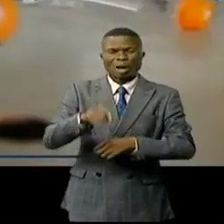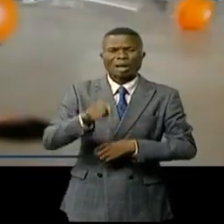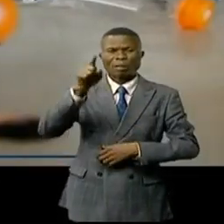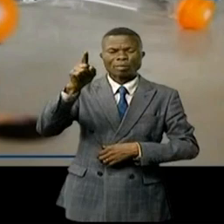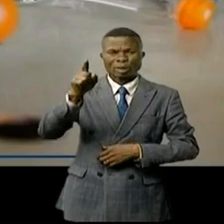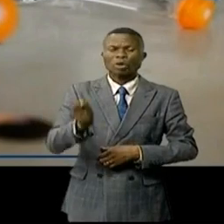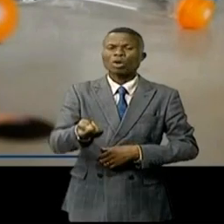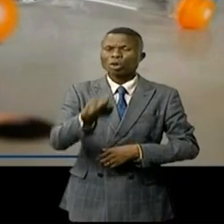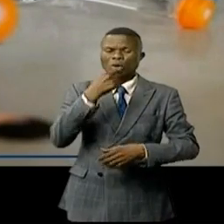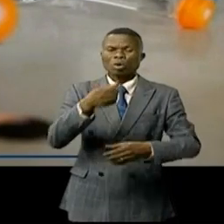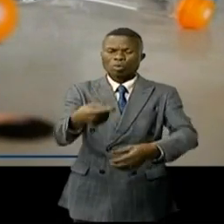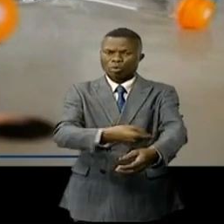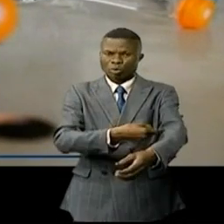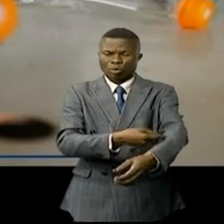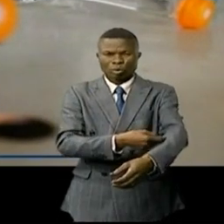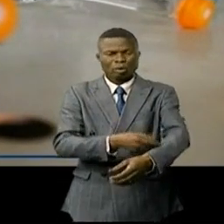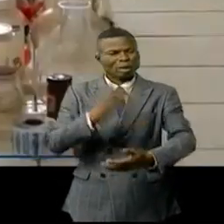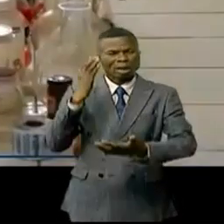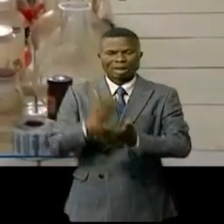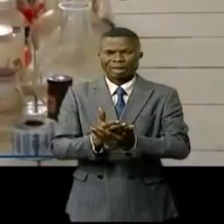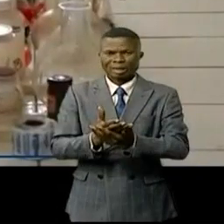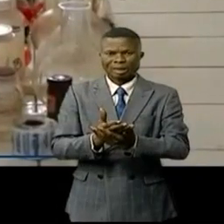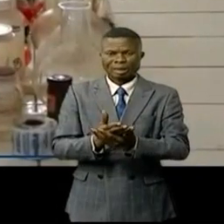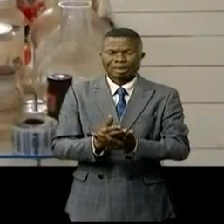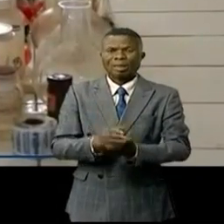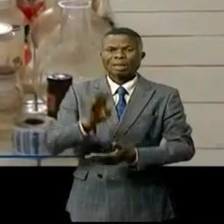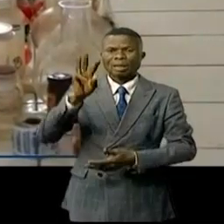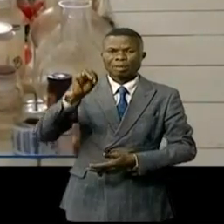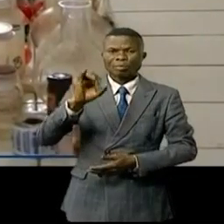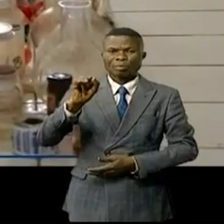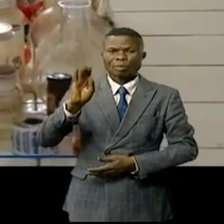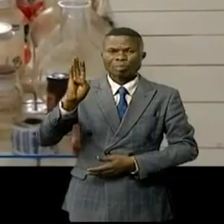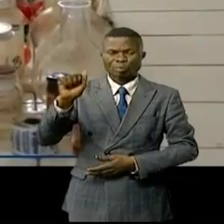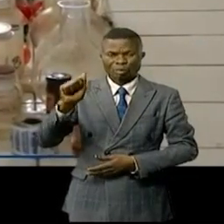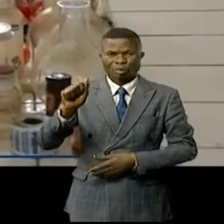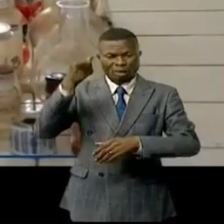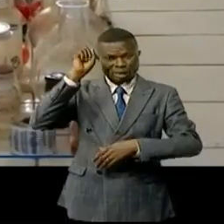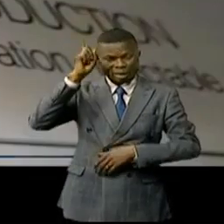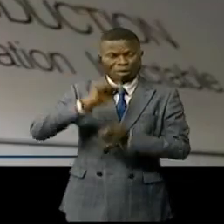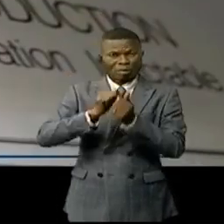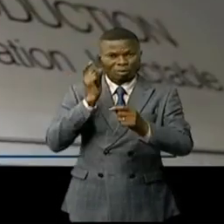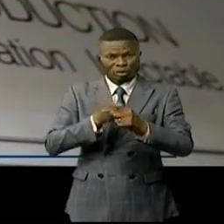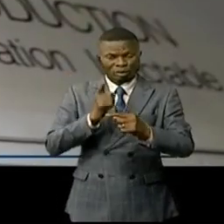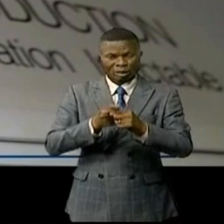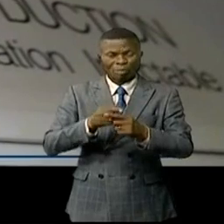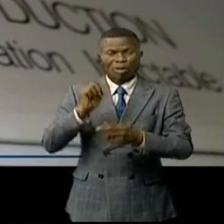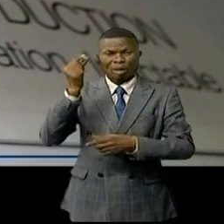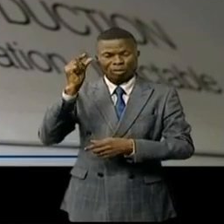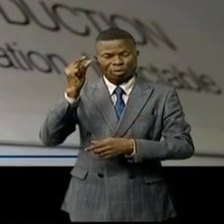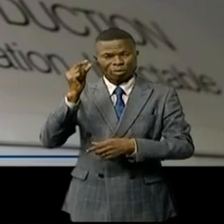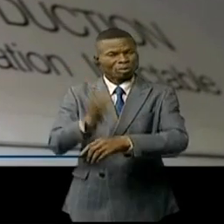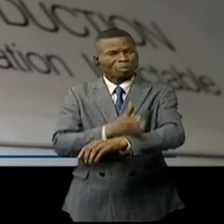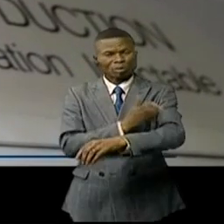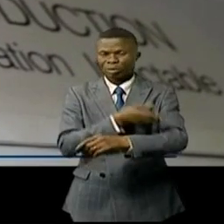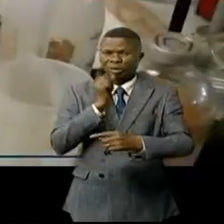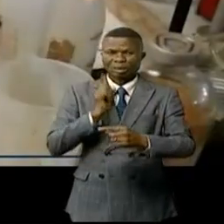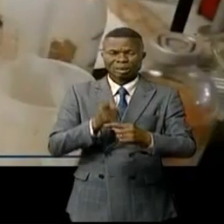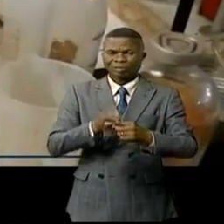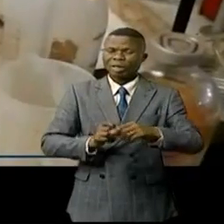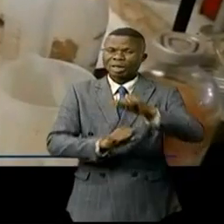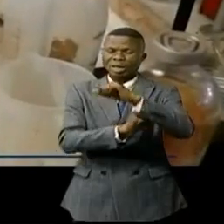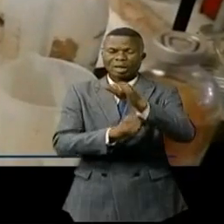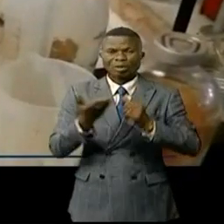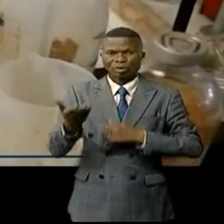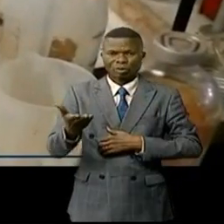poches de sérum par an, ne produit plus. L'Amiba, qui connaît elle aussi des difficultés pour sa relance, n'arrive plus à soutenir ses